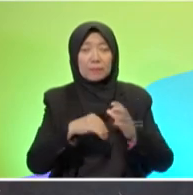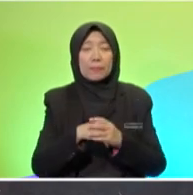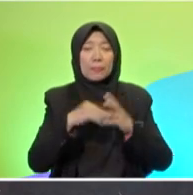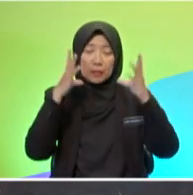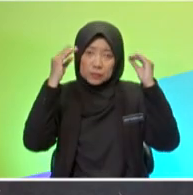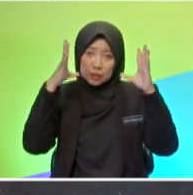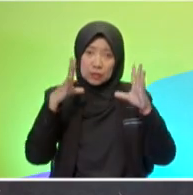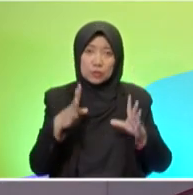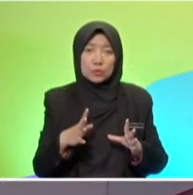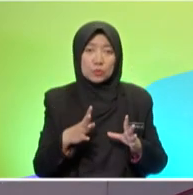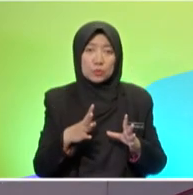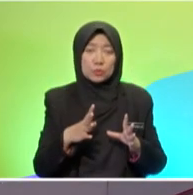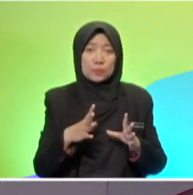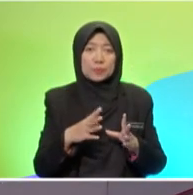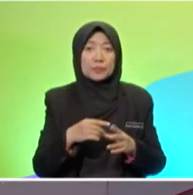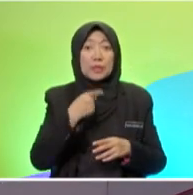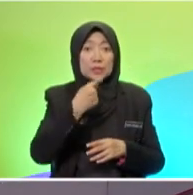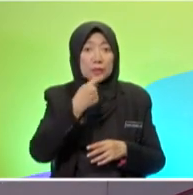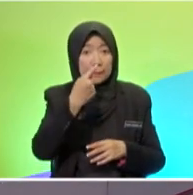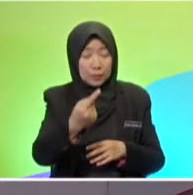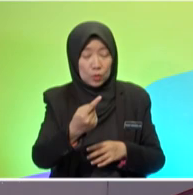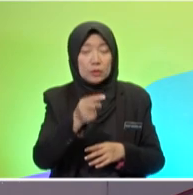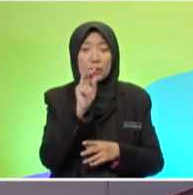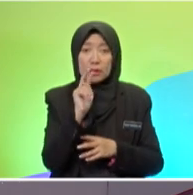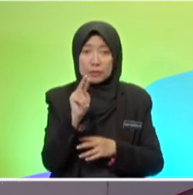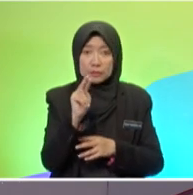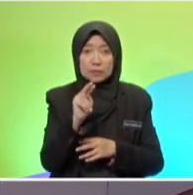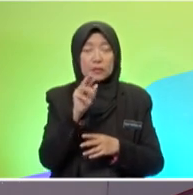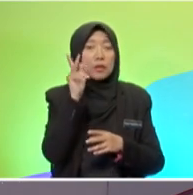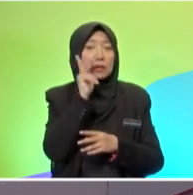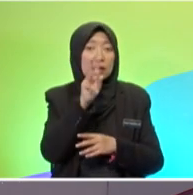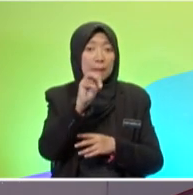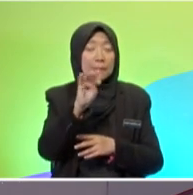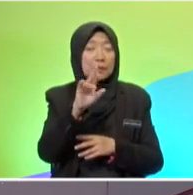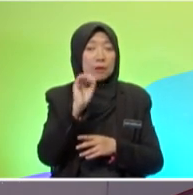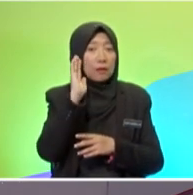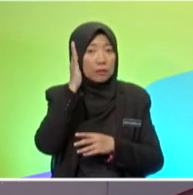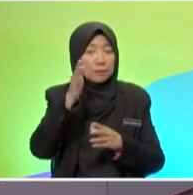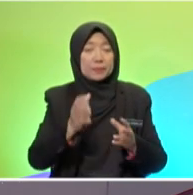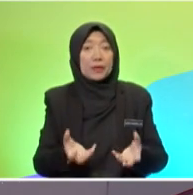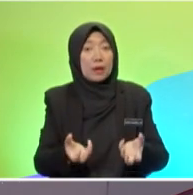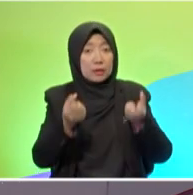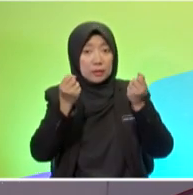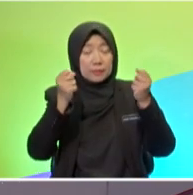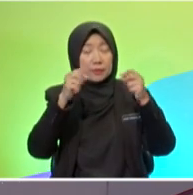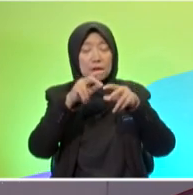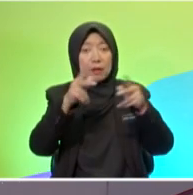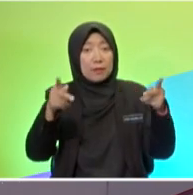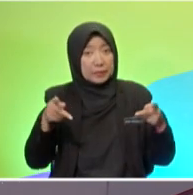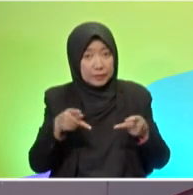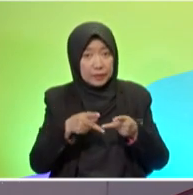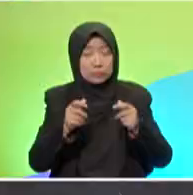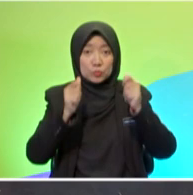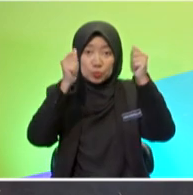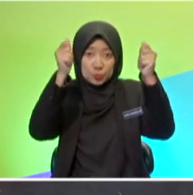sebut. Boleh tak Mira tolong angkatkan flashcard ni atau nombor, kad nombor ni dan tunjuk kepada murid-murid kita di